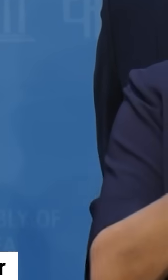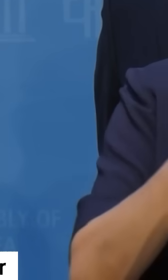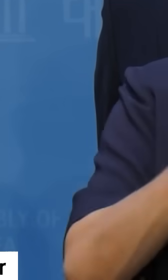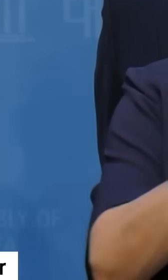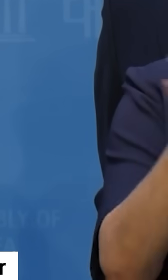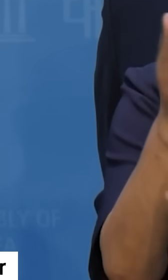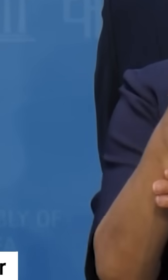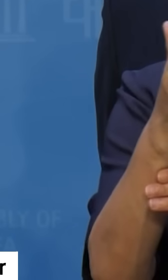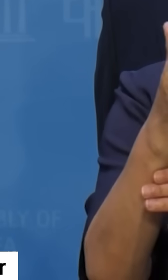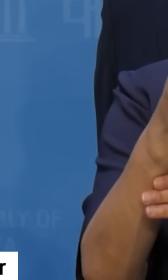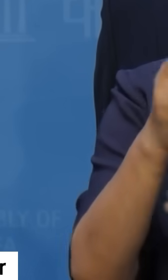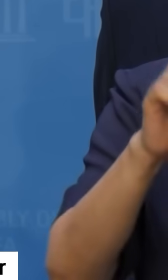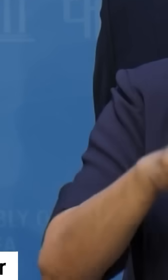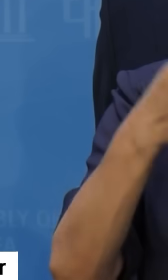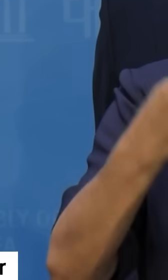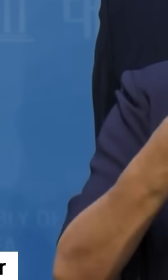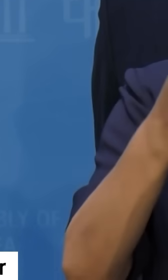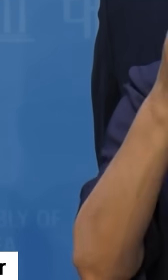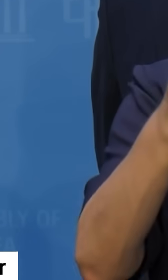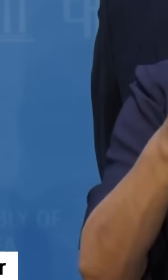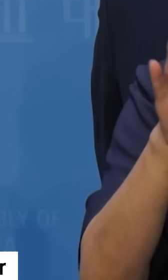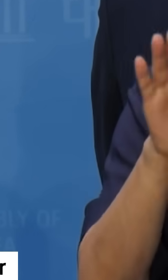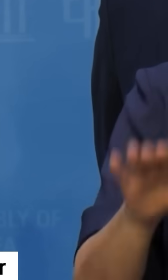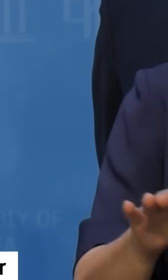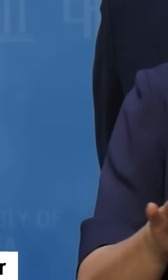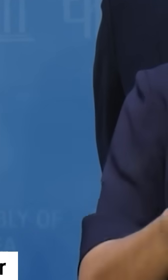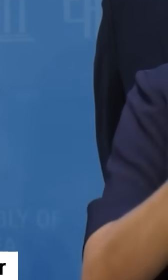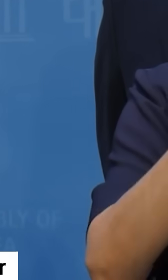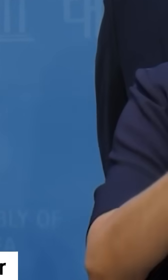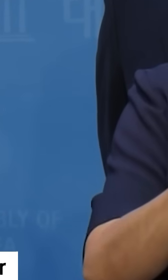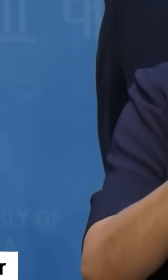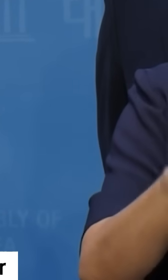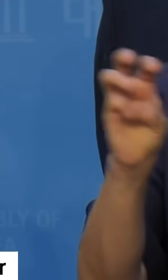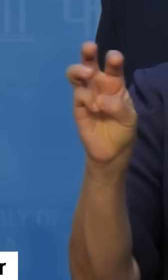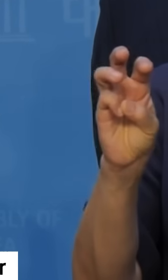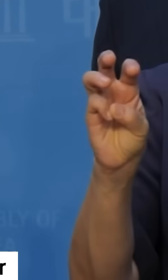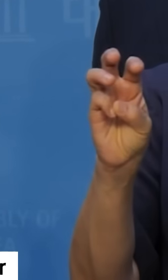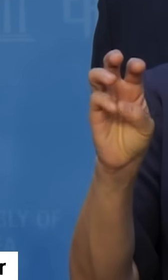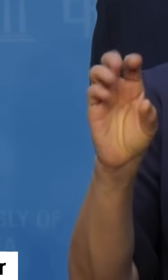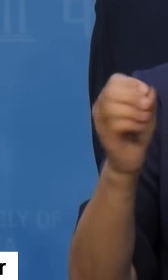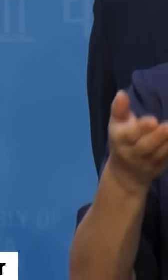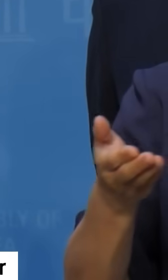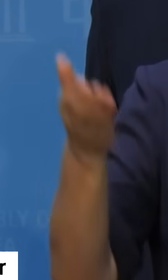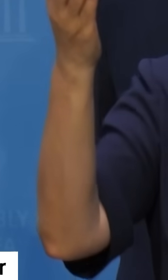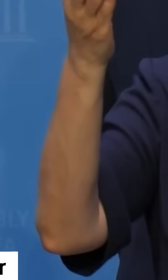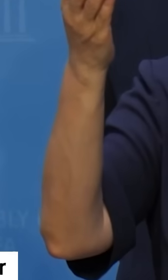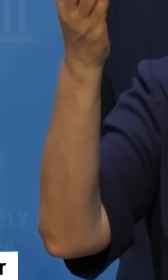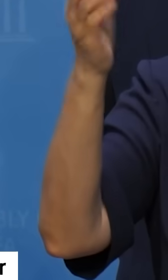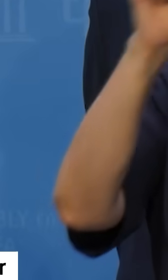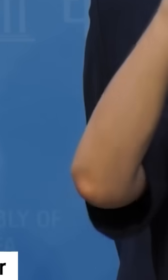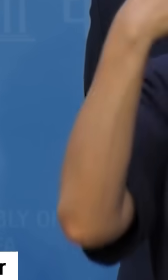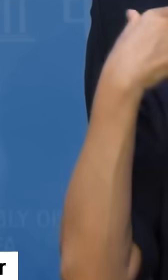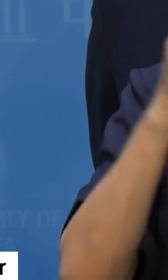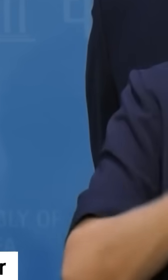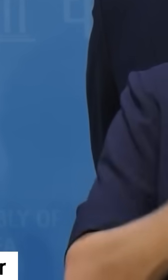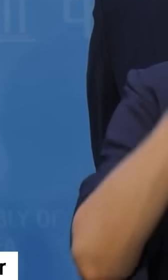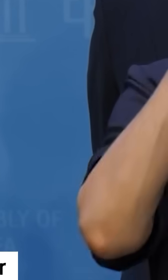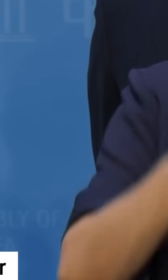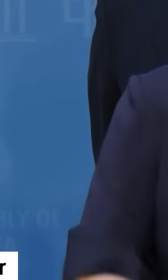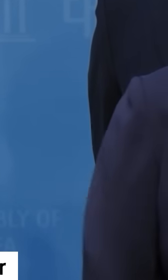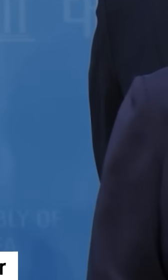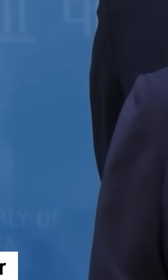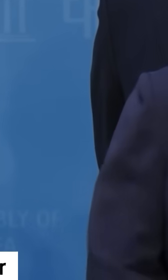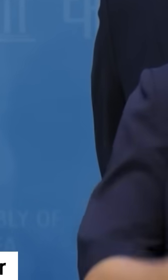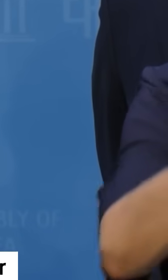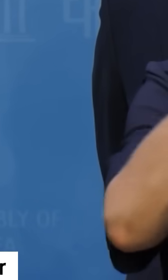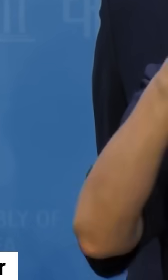농수산물 선물 가격을 현행 20만 원에서 30만 원 상향한다는 정부 발표가 있었습니다.